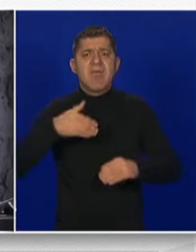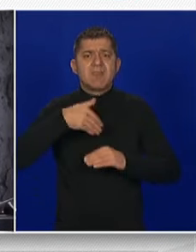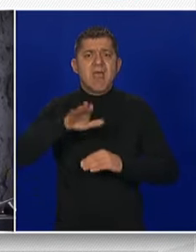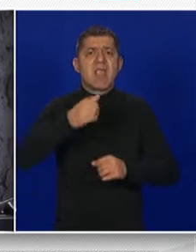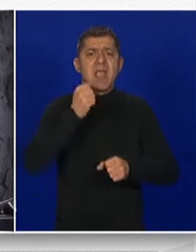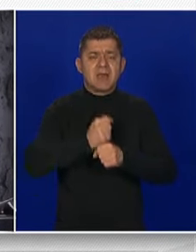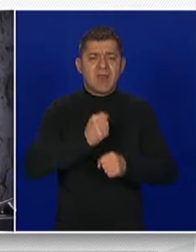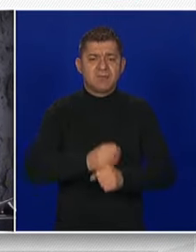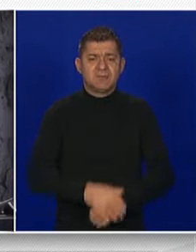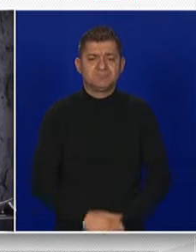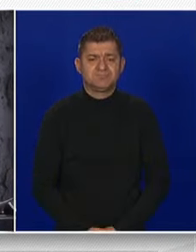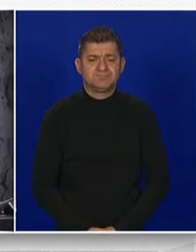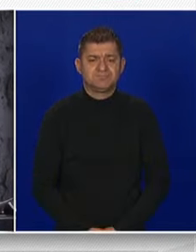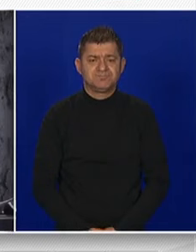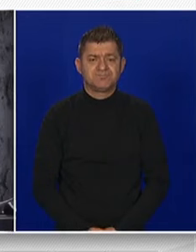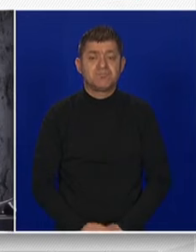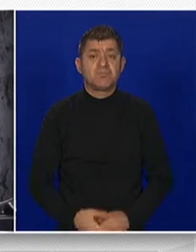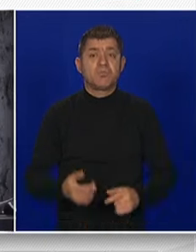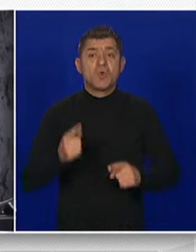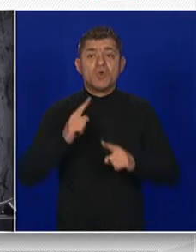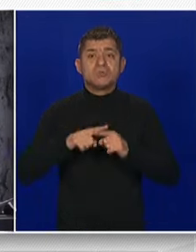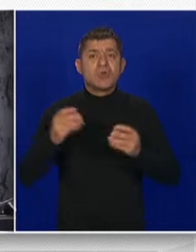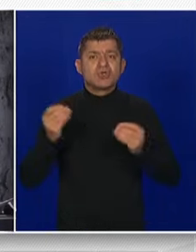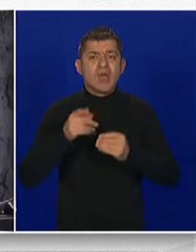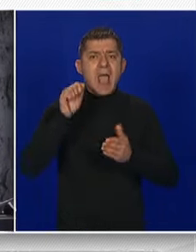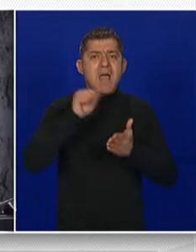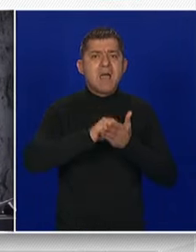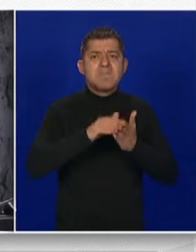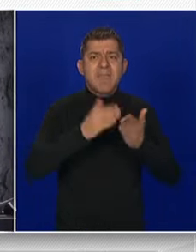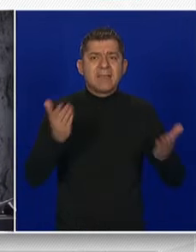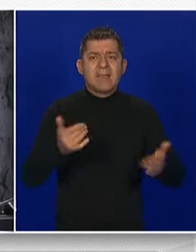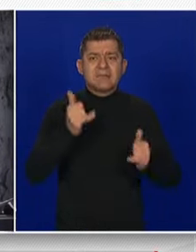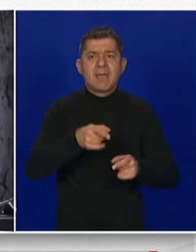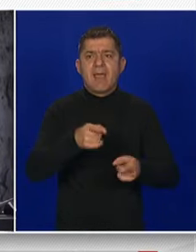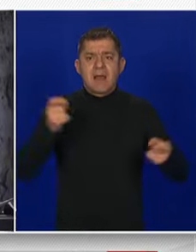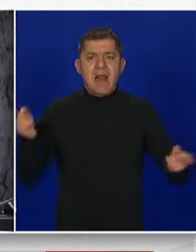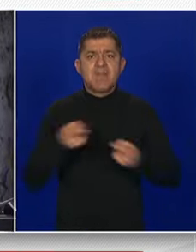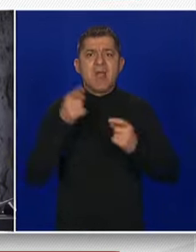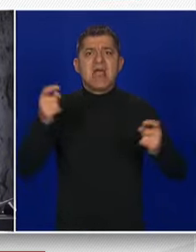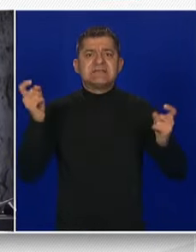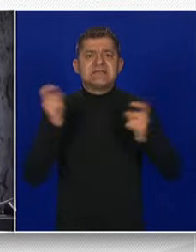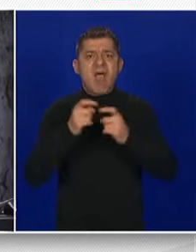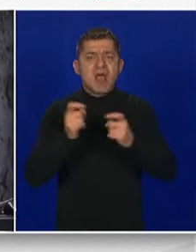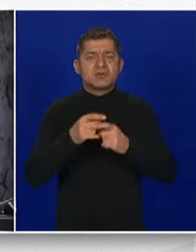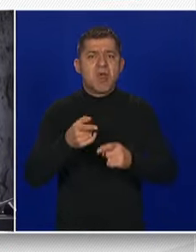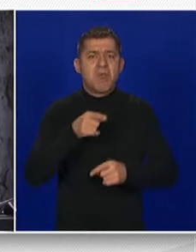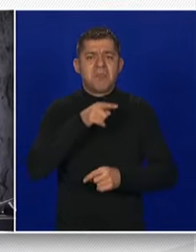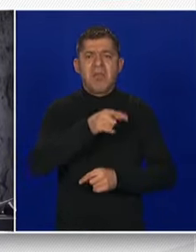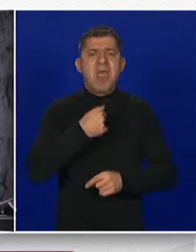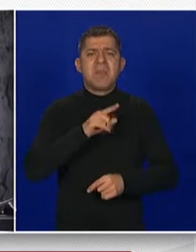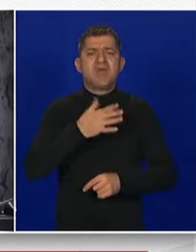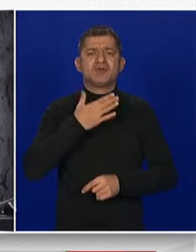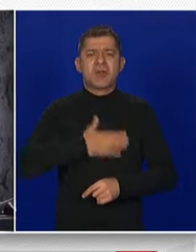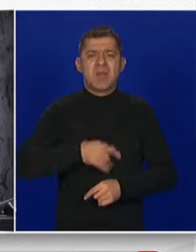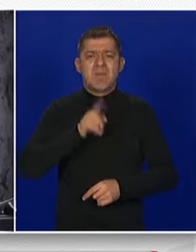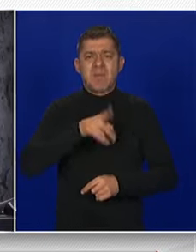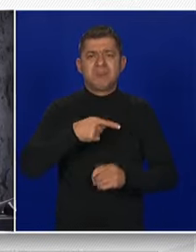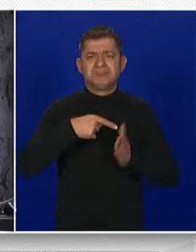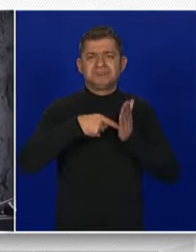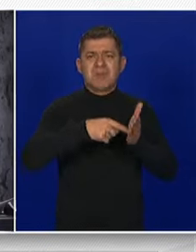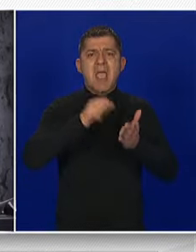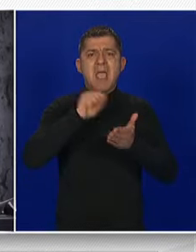te polemike prenose u medije? U to ne bih ulazio. Ja sasvim sigurno nisam protagonist toga da prenosim to u